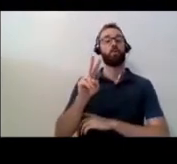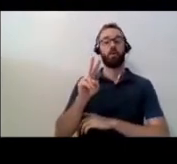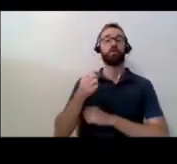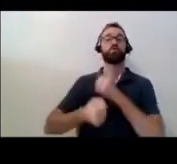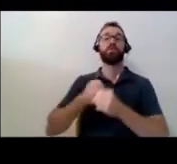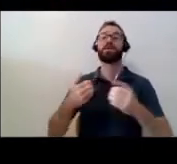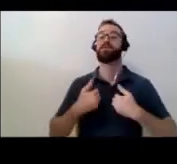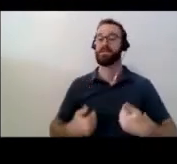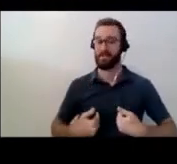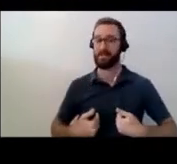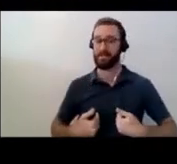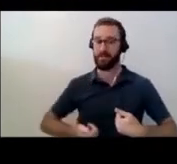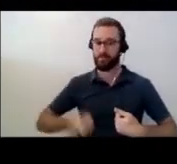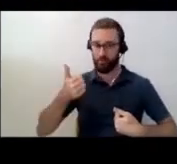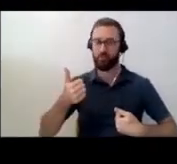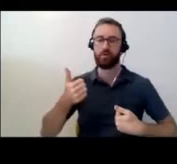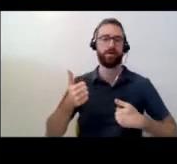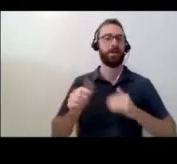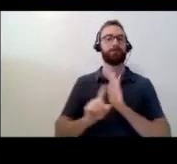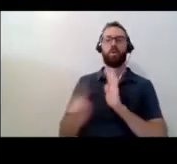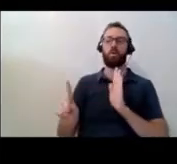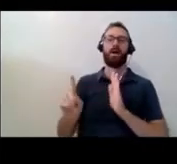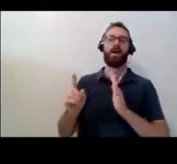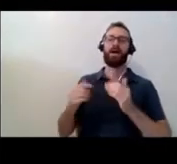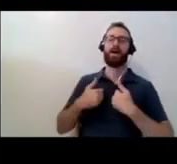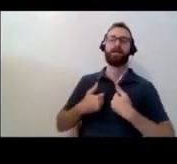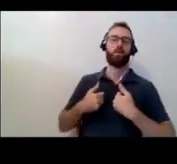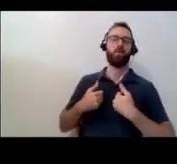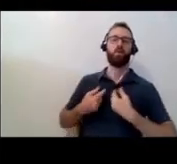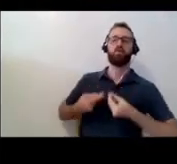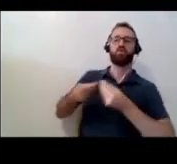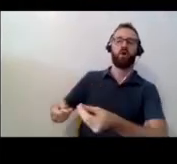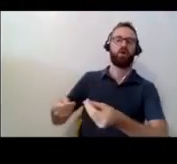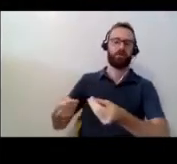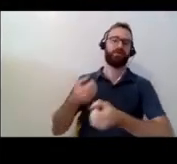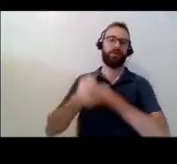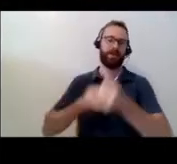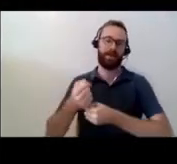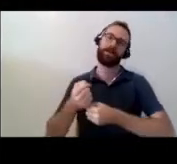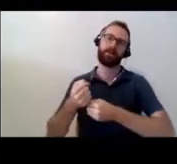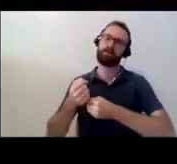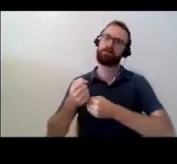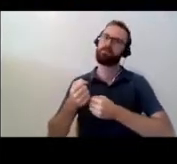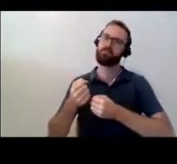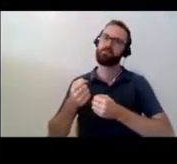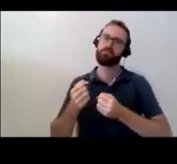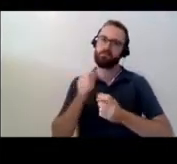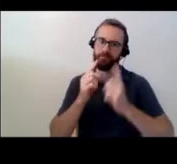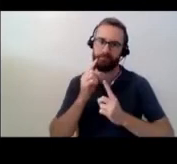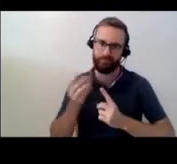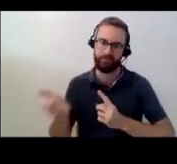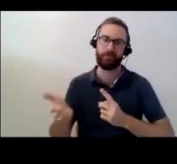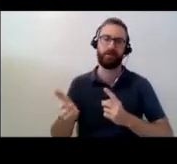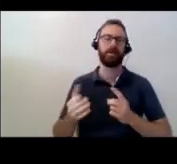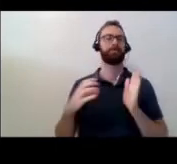interdit de soumettre un animal à un traitement qui causera des douleurs aiguës. Et au paragraphe 3, on semble parler un peu plus de